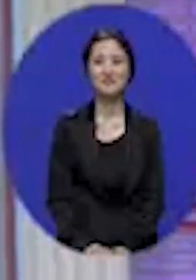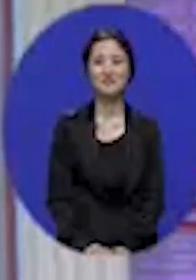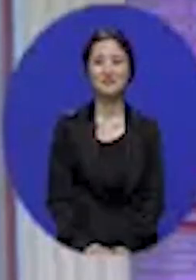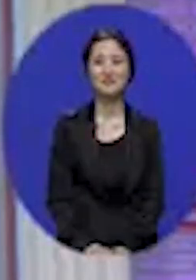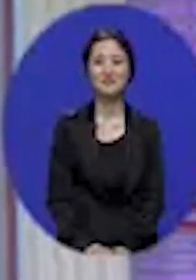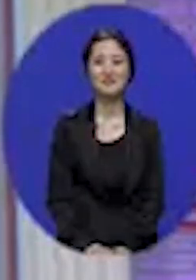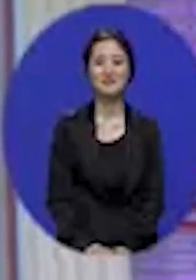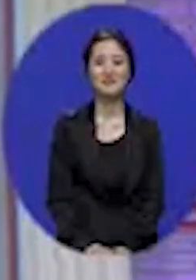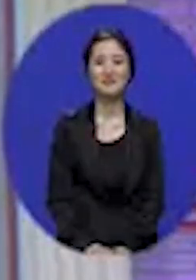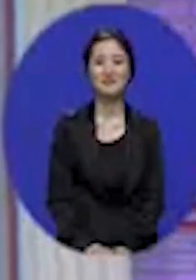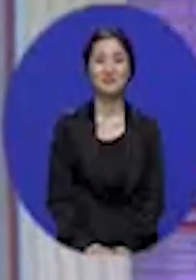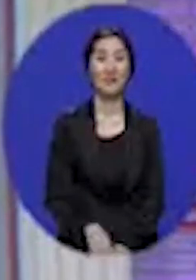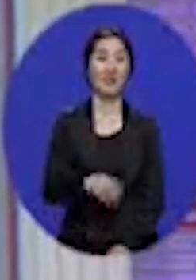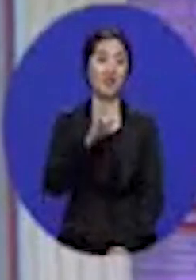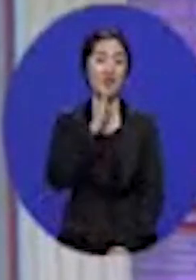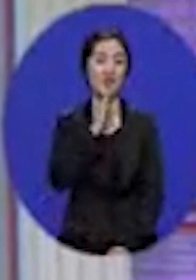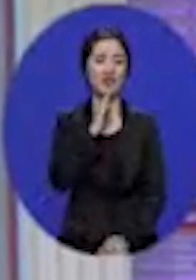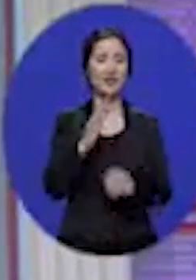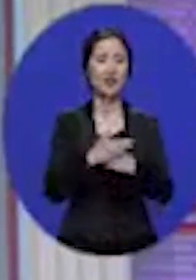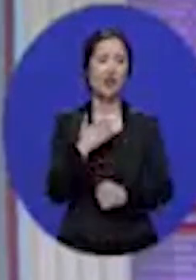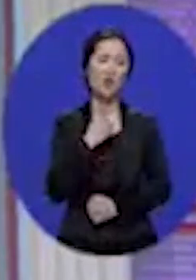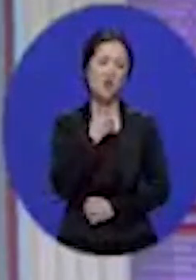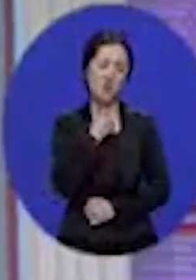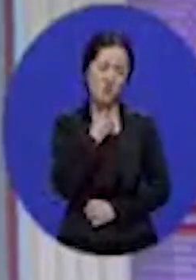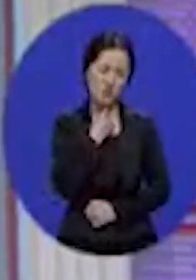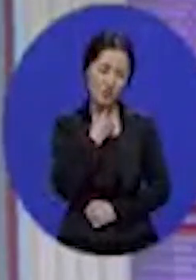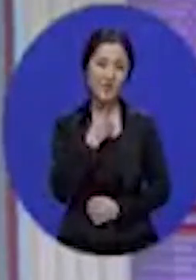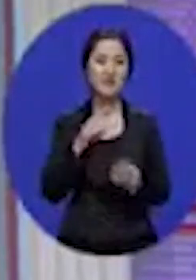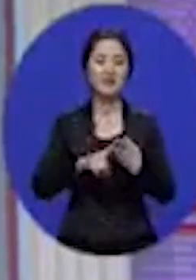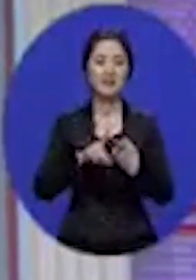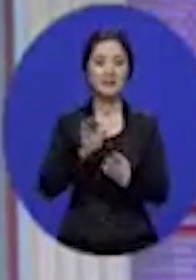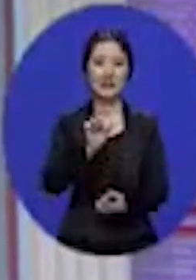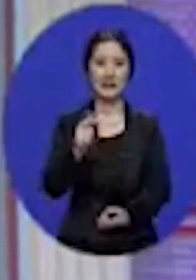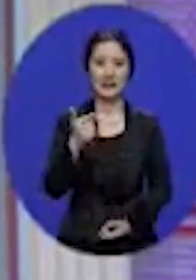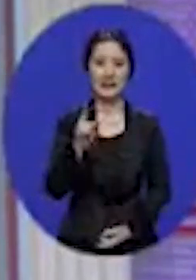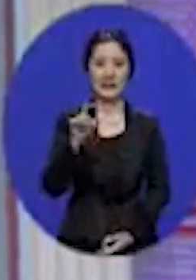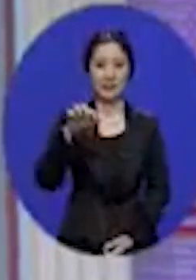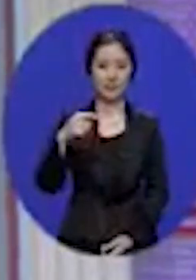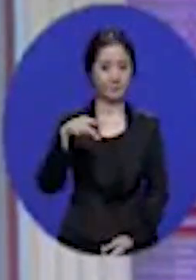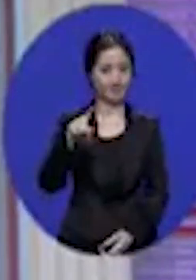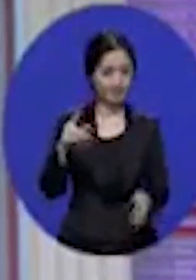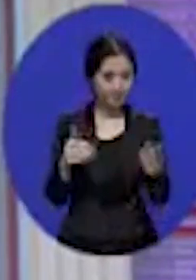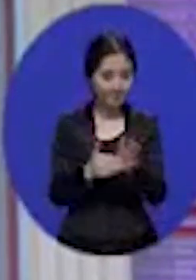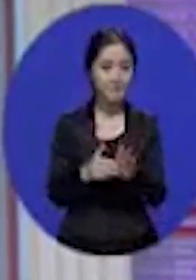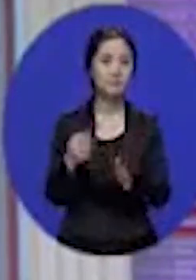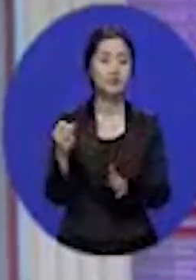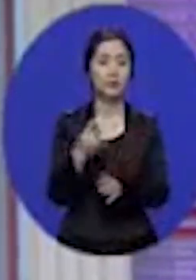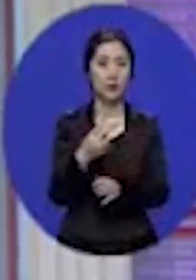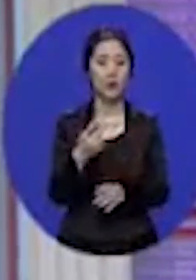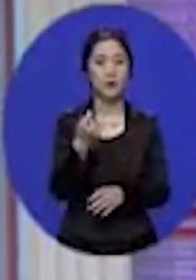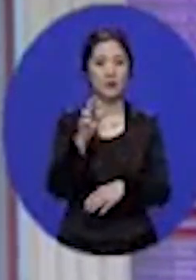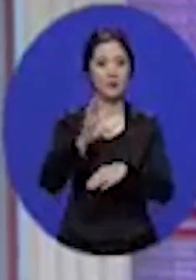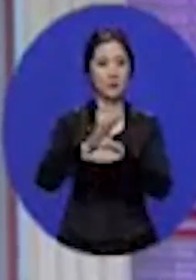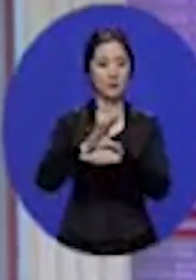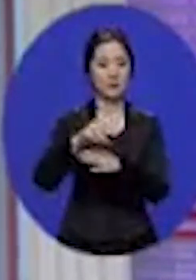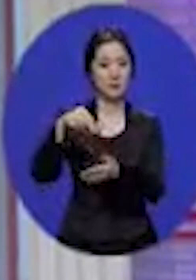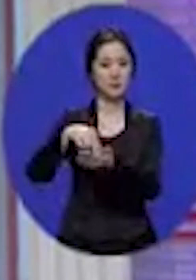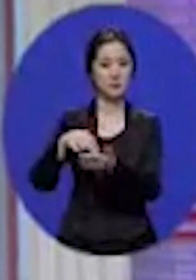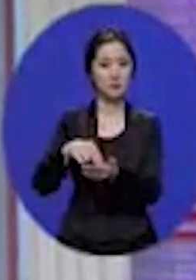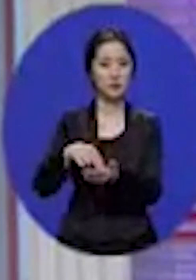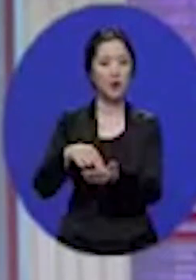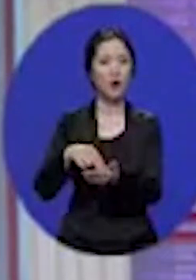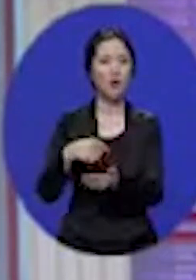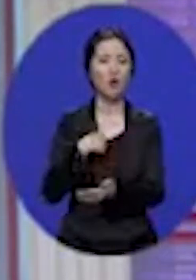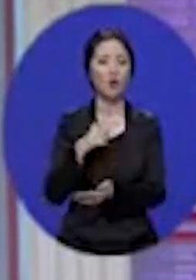그래서 제가 그토록 하고 싶었던 아나운서의 꿈을 이뤘고 그리고 또 방송사에서도 좀 더 내가 좀 임팩트 있는